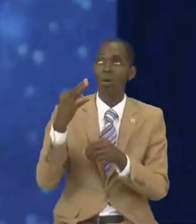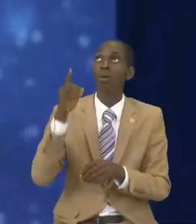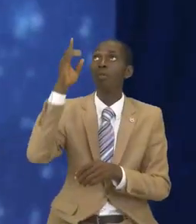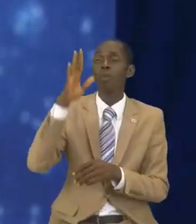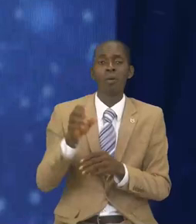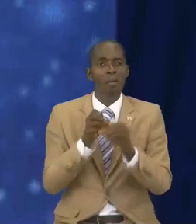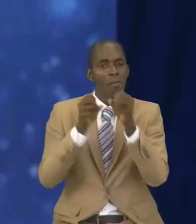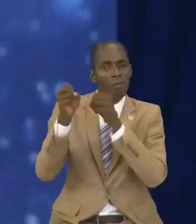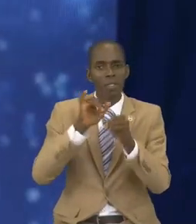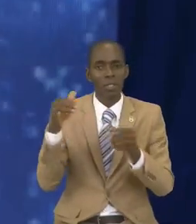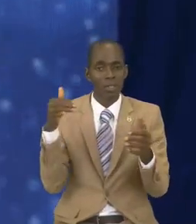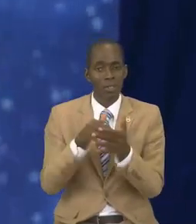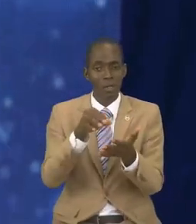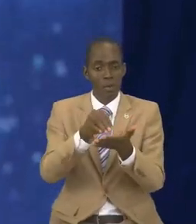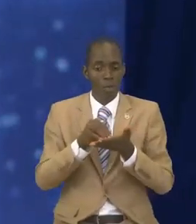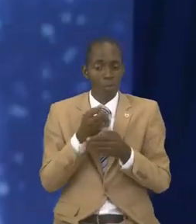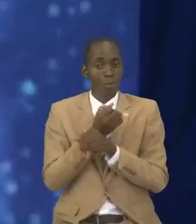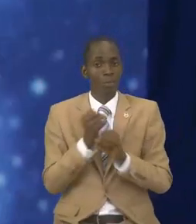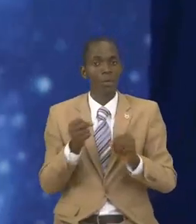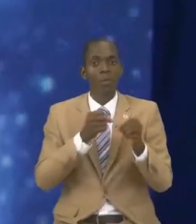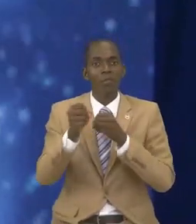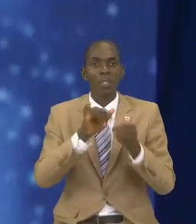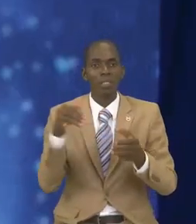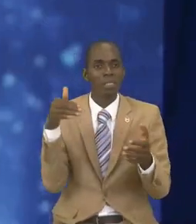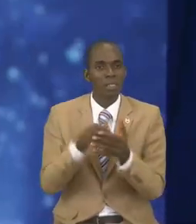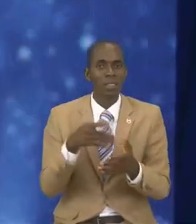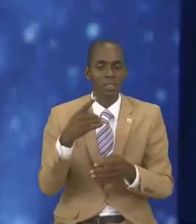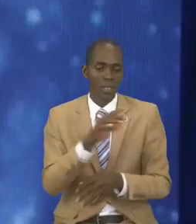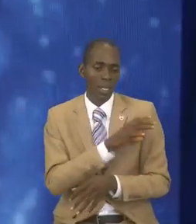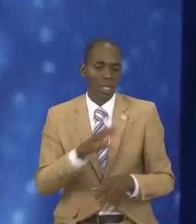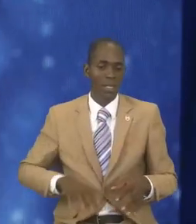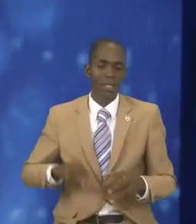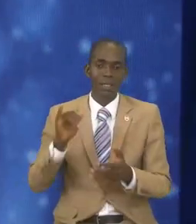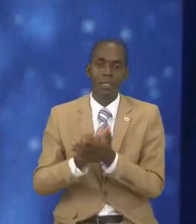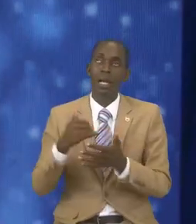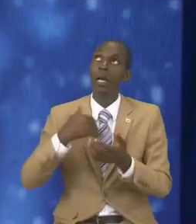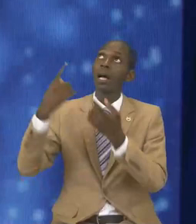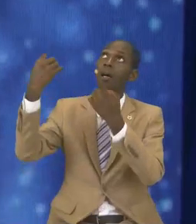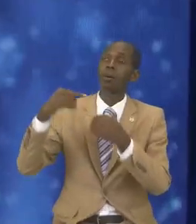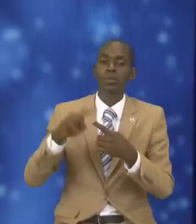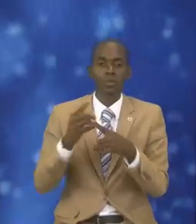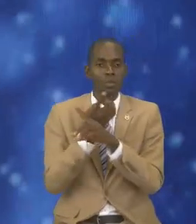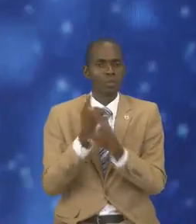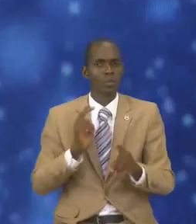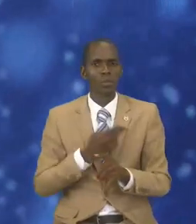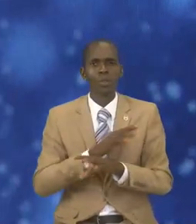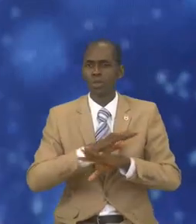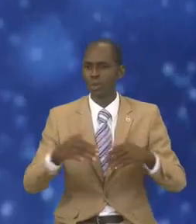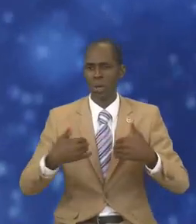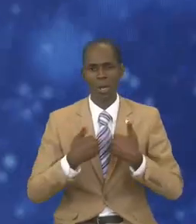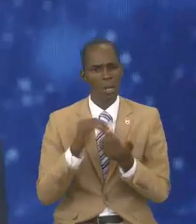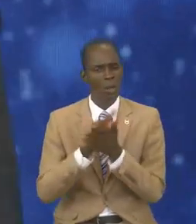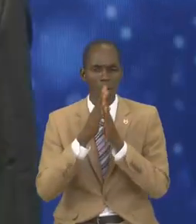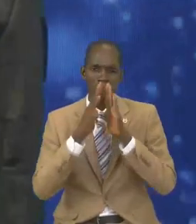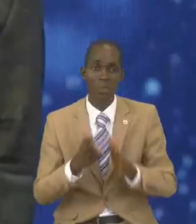Dieu, ceux qui luttent contre leur salut, ceux-là qui luttent contre Christ, qui est venu nous délivrer, ils n'ont pas